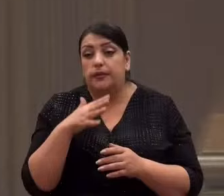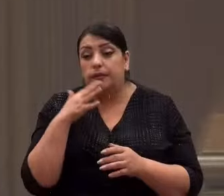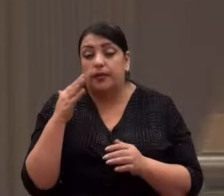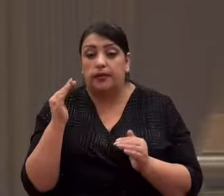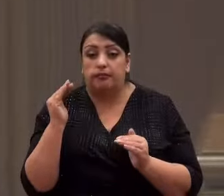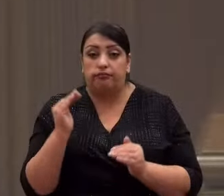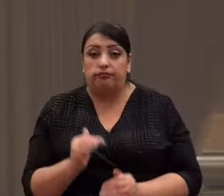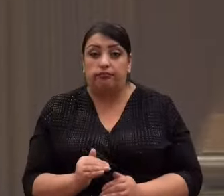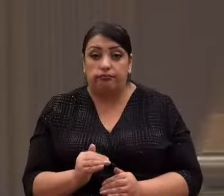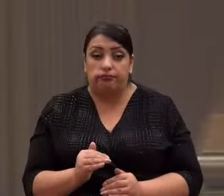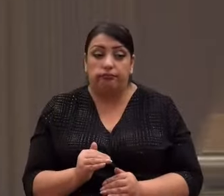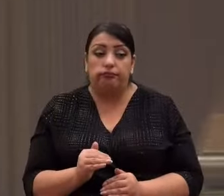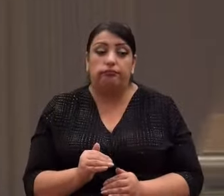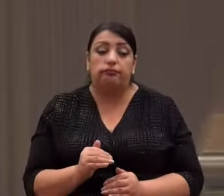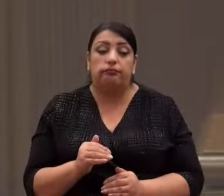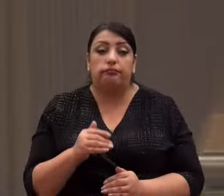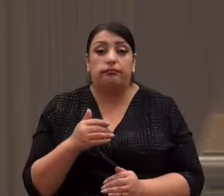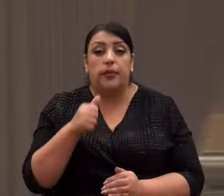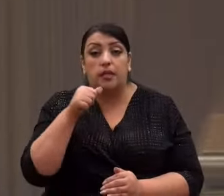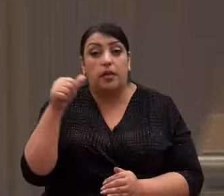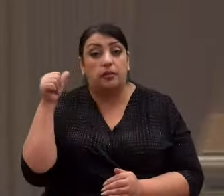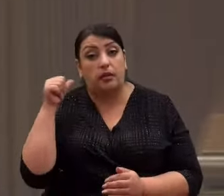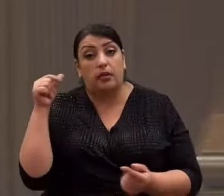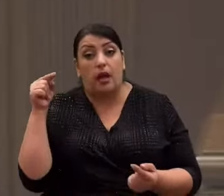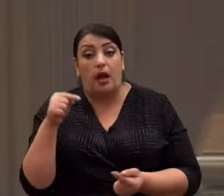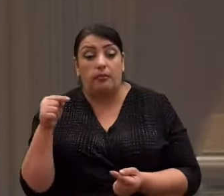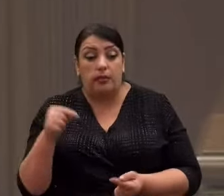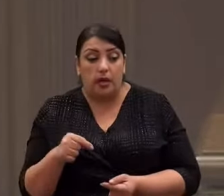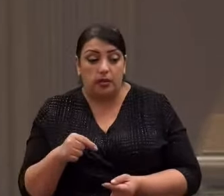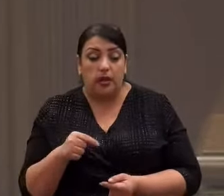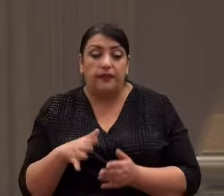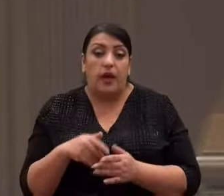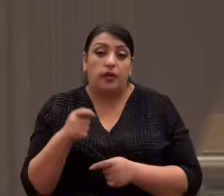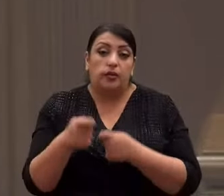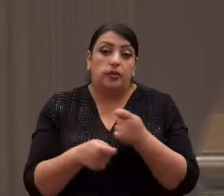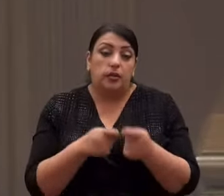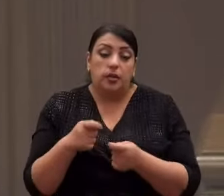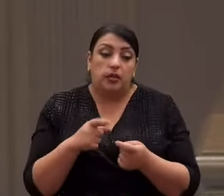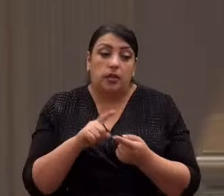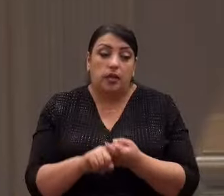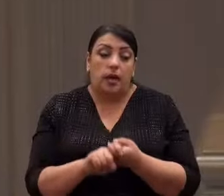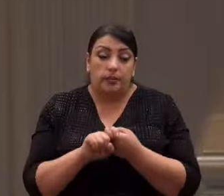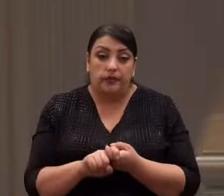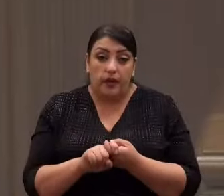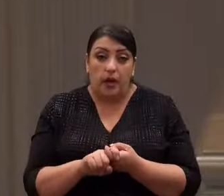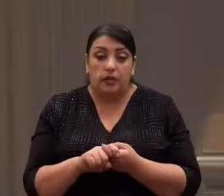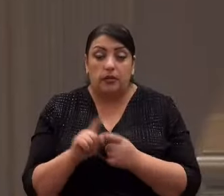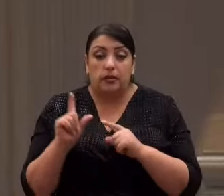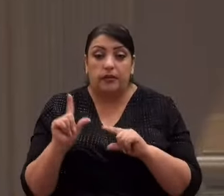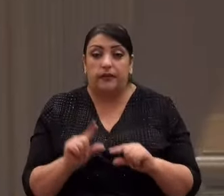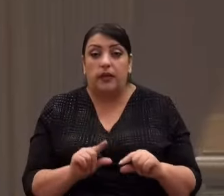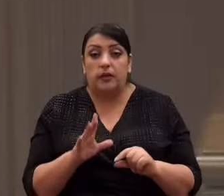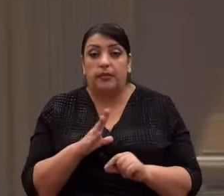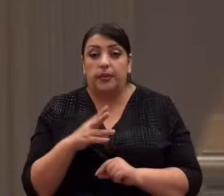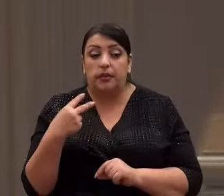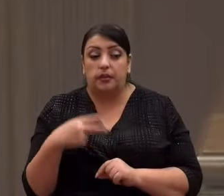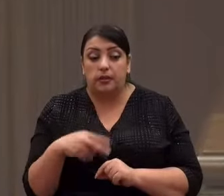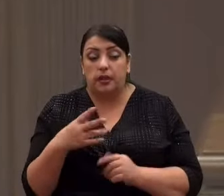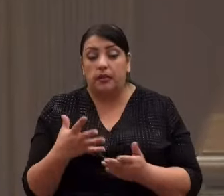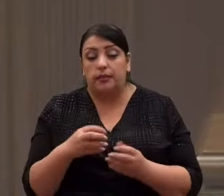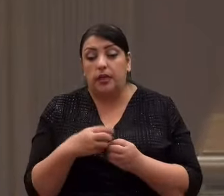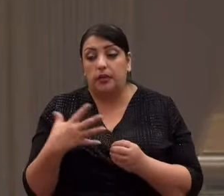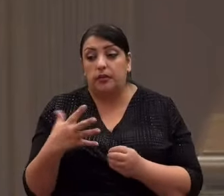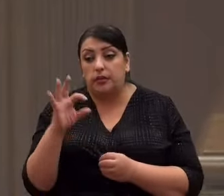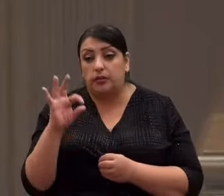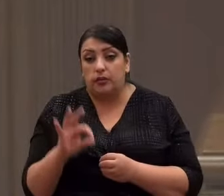տարվա նույն ժամանակահատվածի համեմատ վարույթների թվի հետ կապված, ուրեմն դեպքերը նվազել են 20-ով կամ